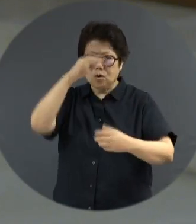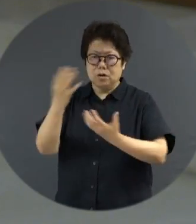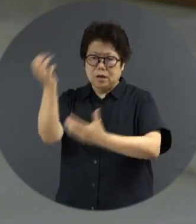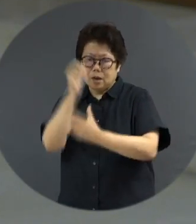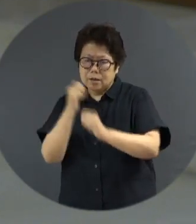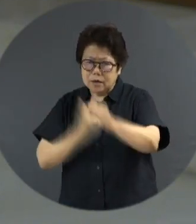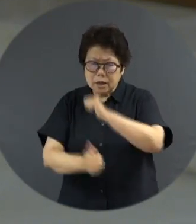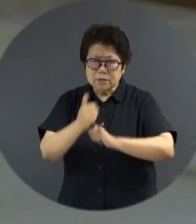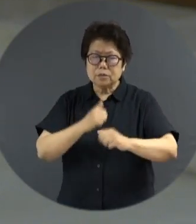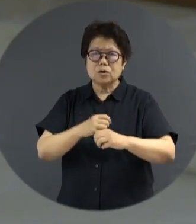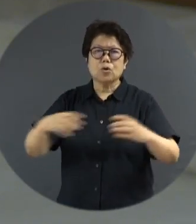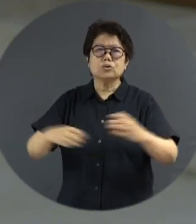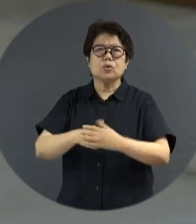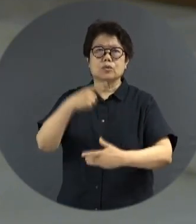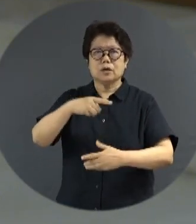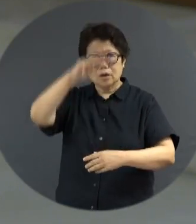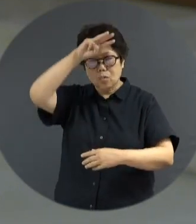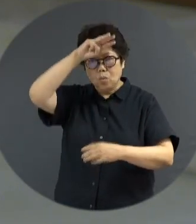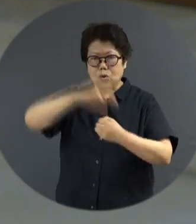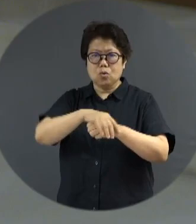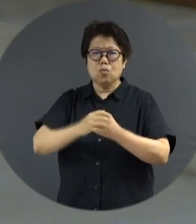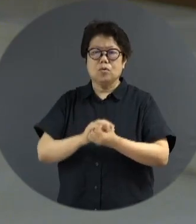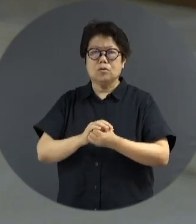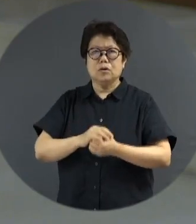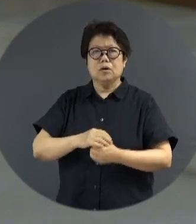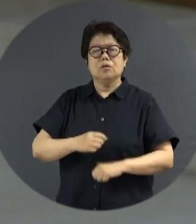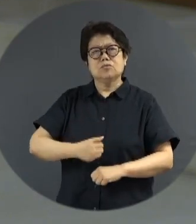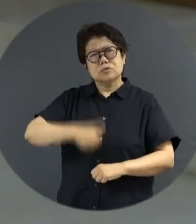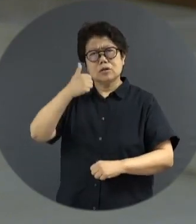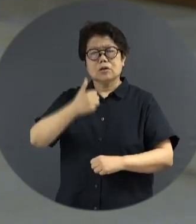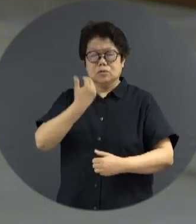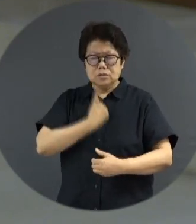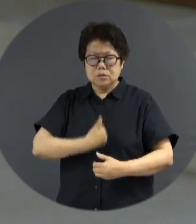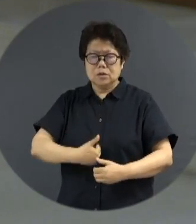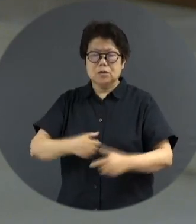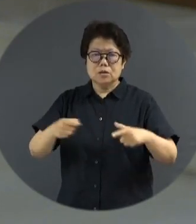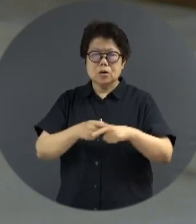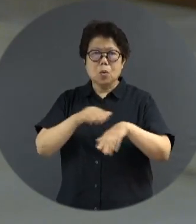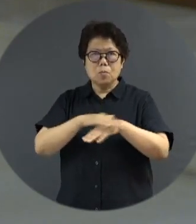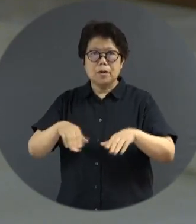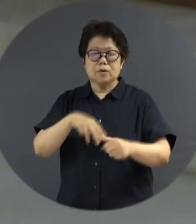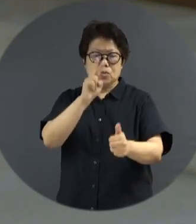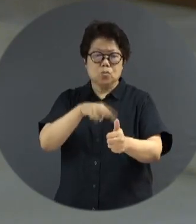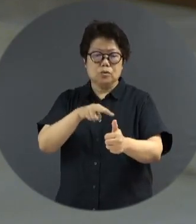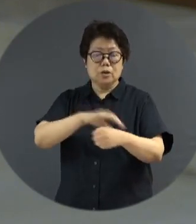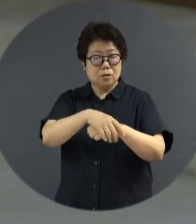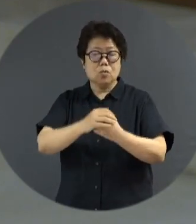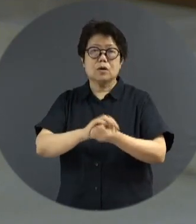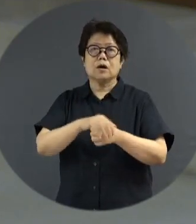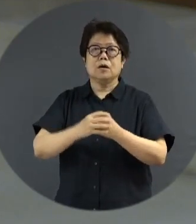个统一了的王朝，他成功地以正义和公平治理这个国家。